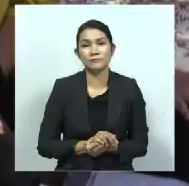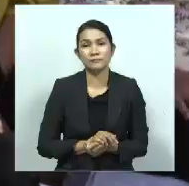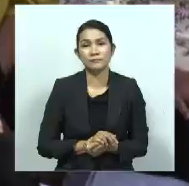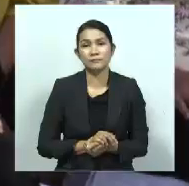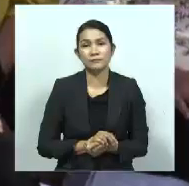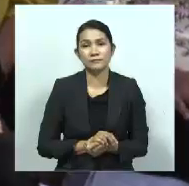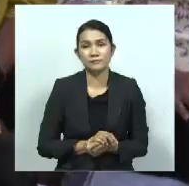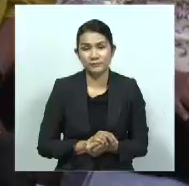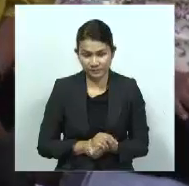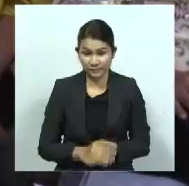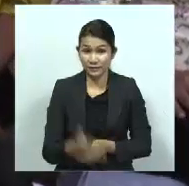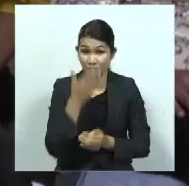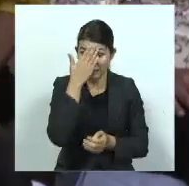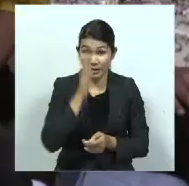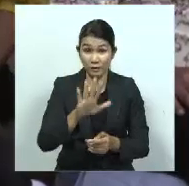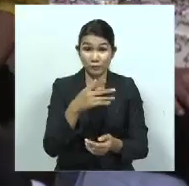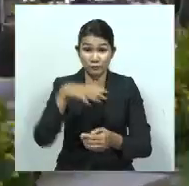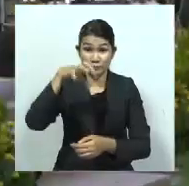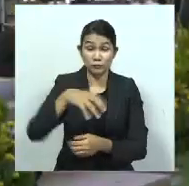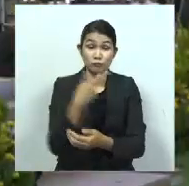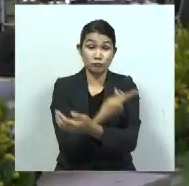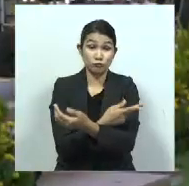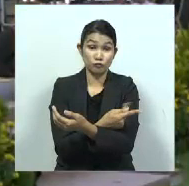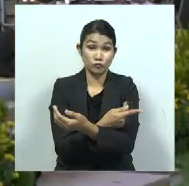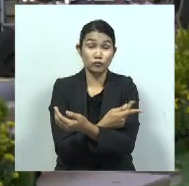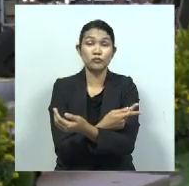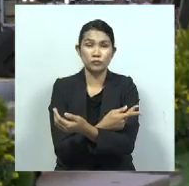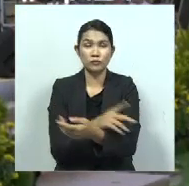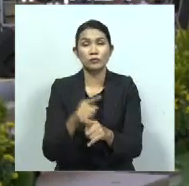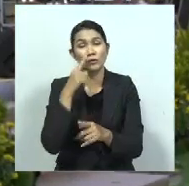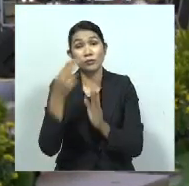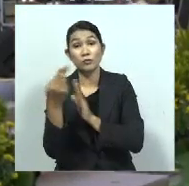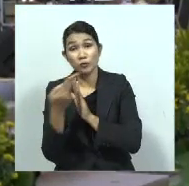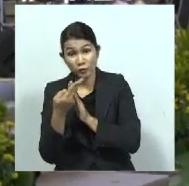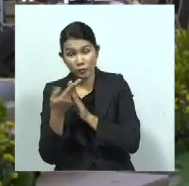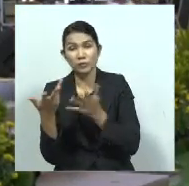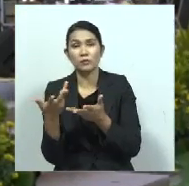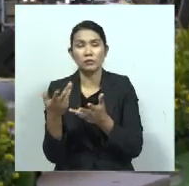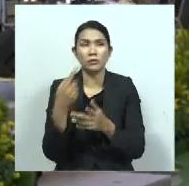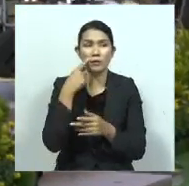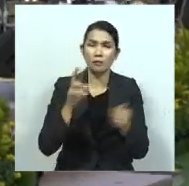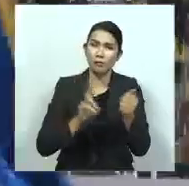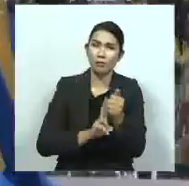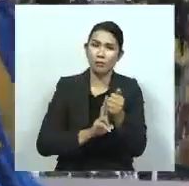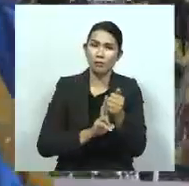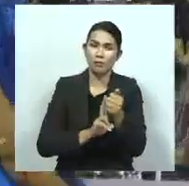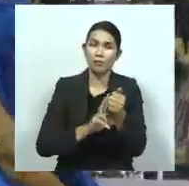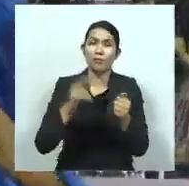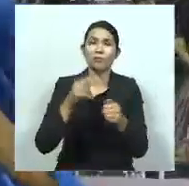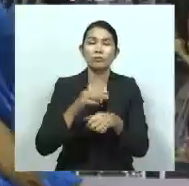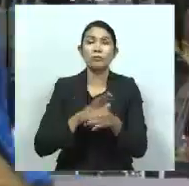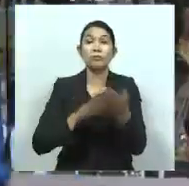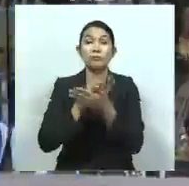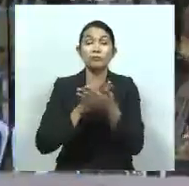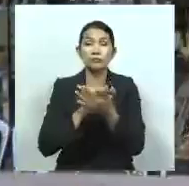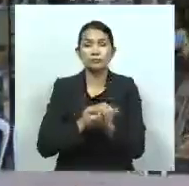ที่บริเวณหน้าศาลากลางจังหวัดภูเก็ตนายสุพจน์รอดเรืองจังหวัดหนองคายนะครับรองผู้ว่าราชการจังขออภัยฮ